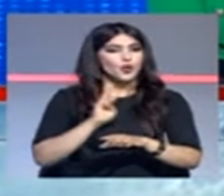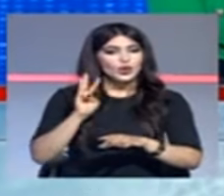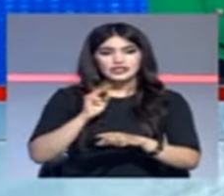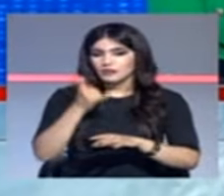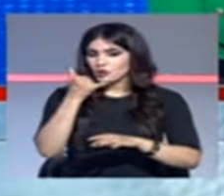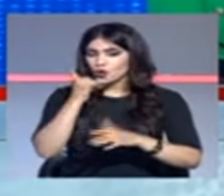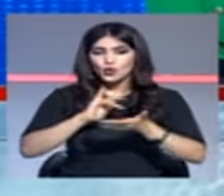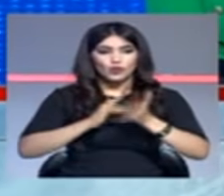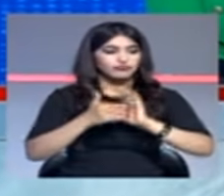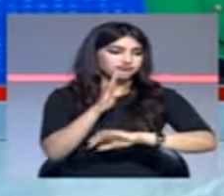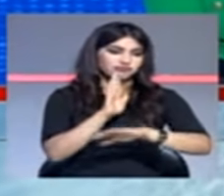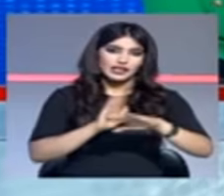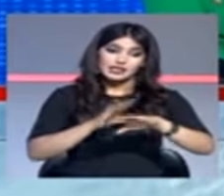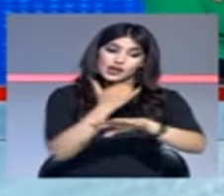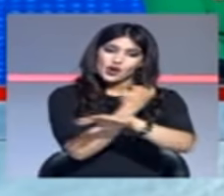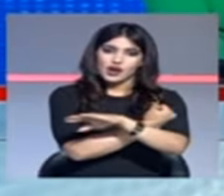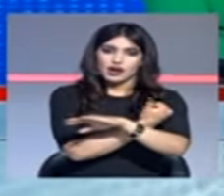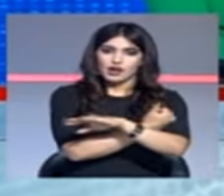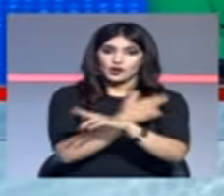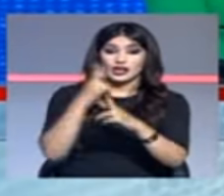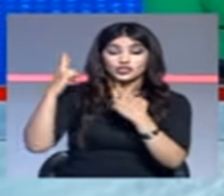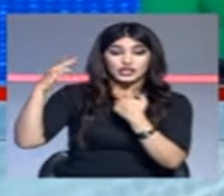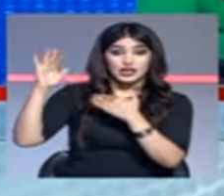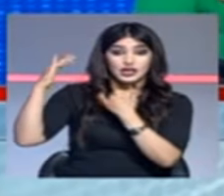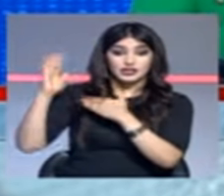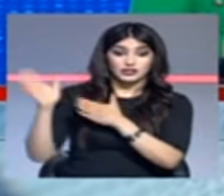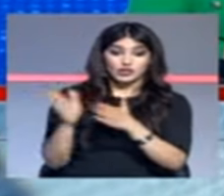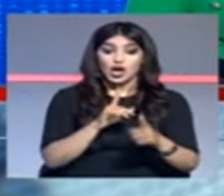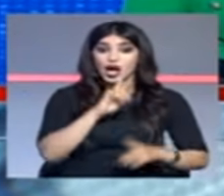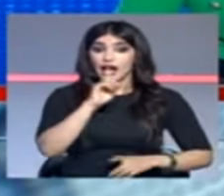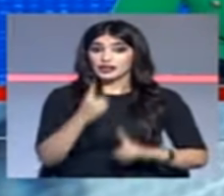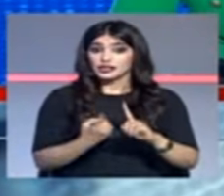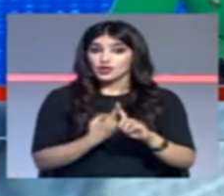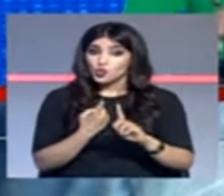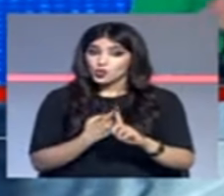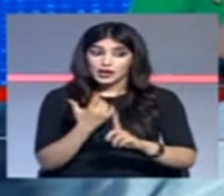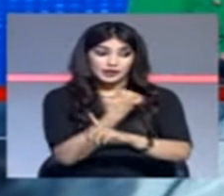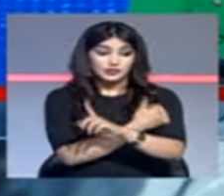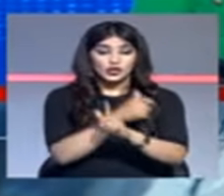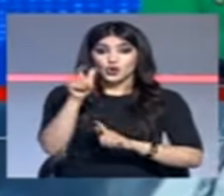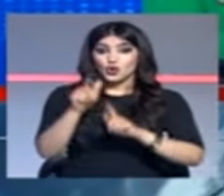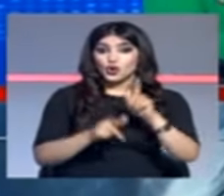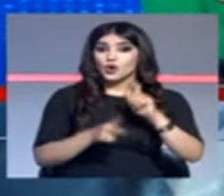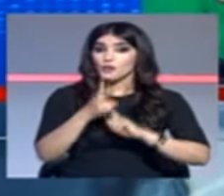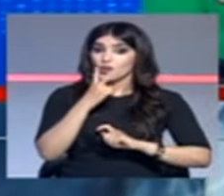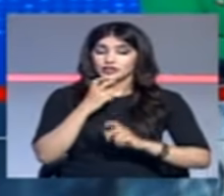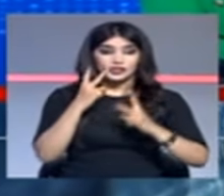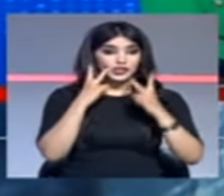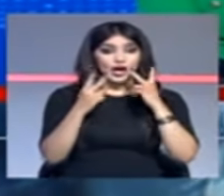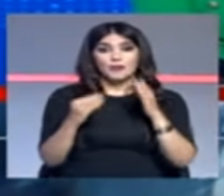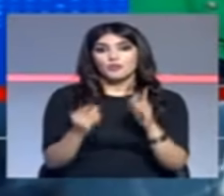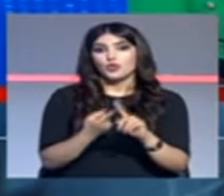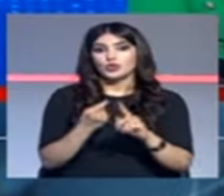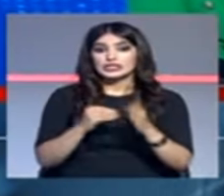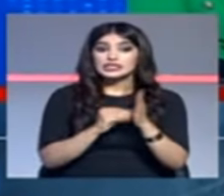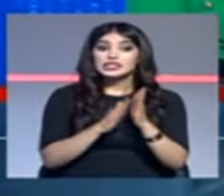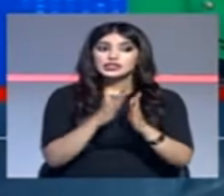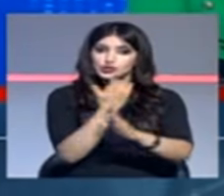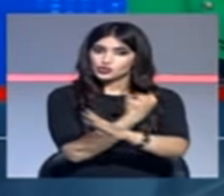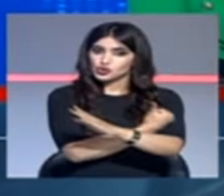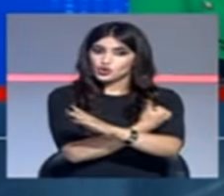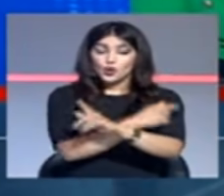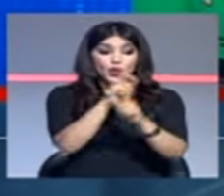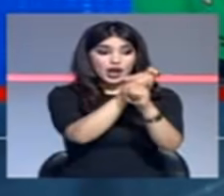تحبوا وطلبوا منهم نعم يلقحوا. نعم أكدت على ضرورة التلقيح مشاهدين الكرام ضرورة التسجيل في عملية